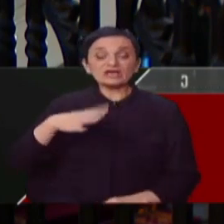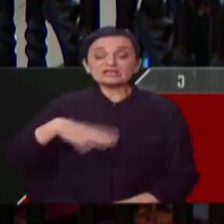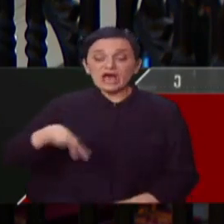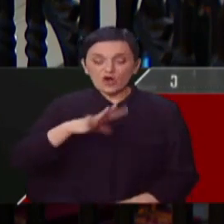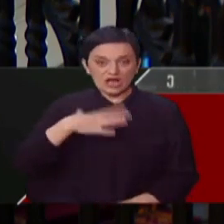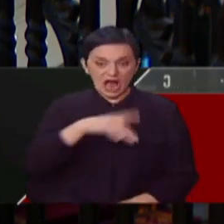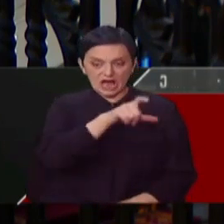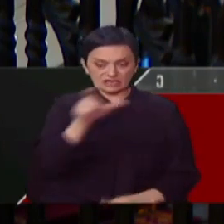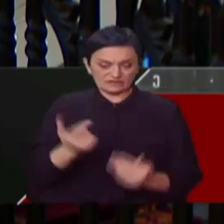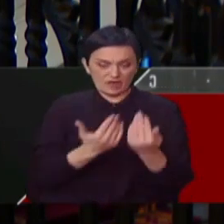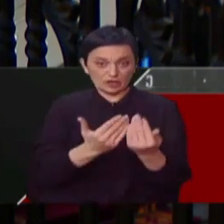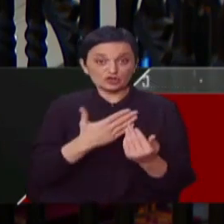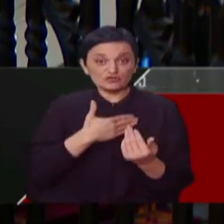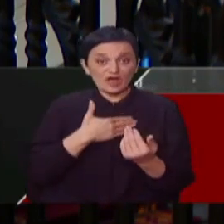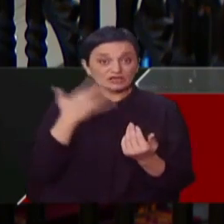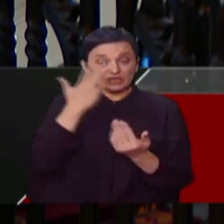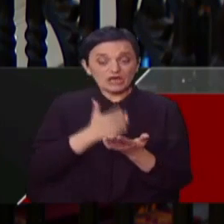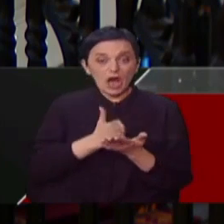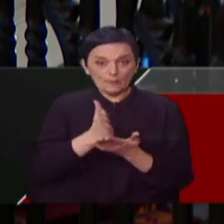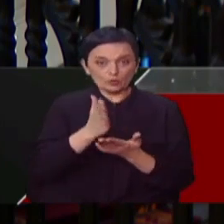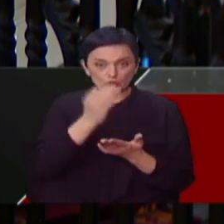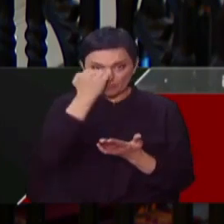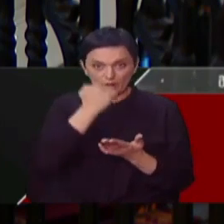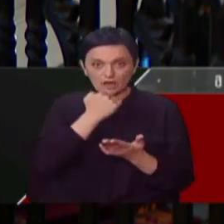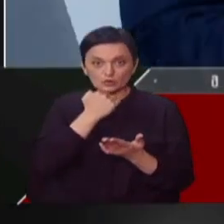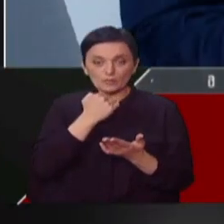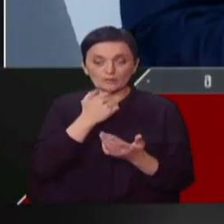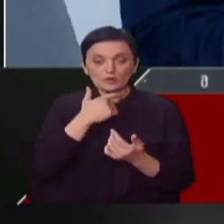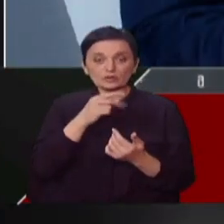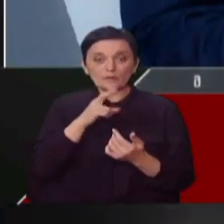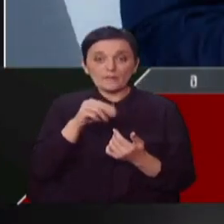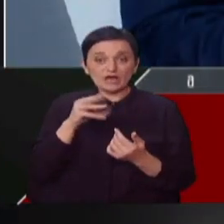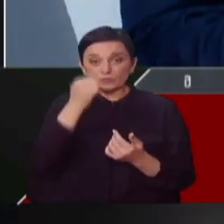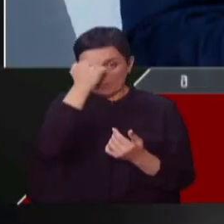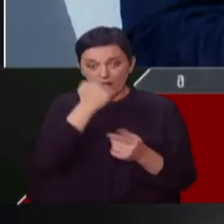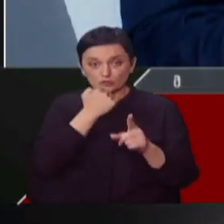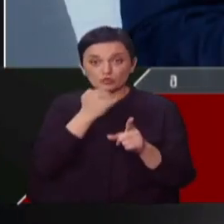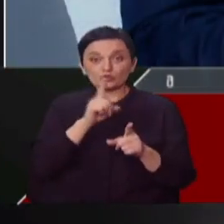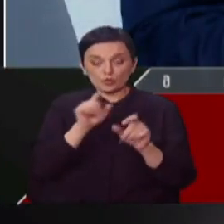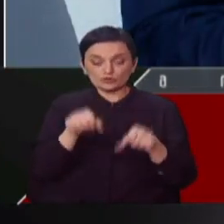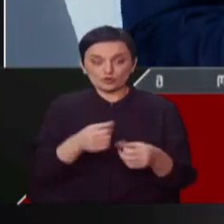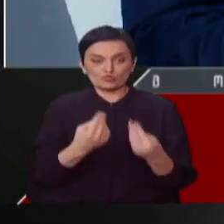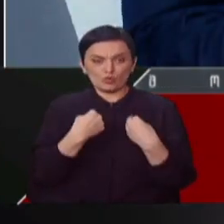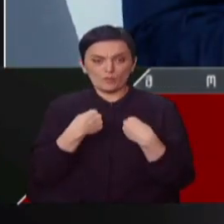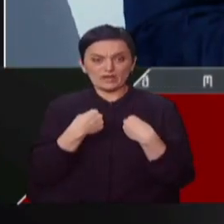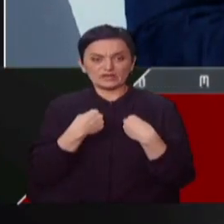bistuis. Ei sări, ce ne-am uitat? Ce am uitat? S-a uitat la loși. M-a dlobat, cu erome, am și asta de la loba, m-a